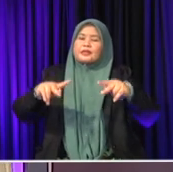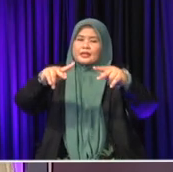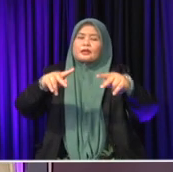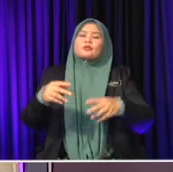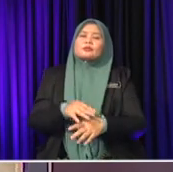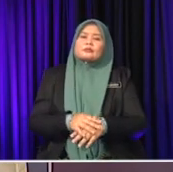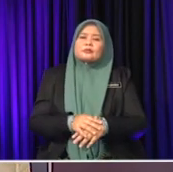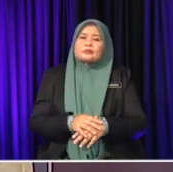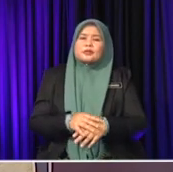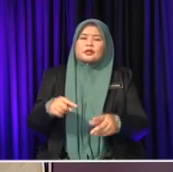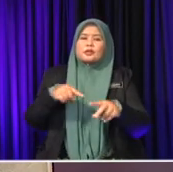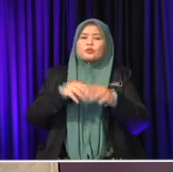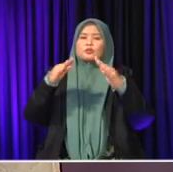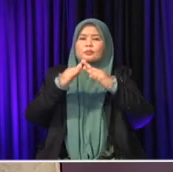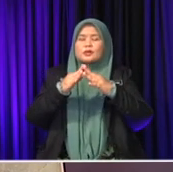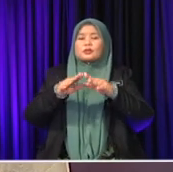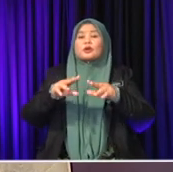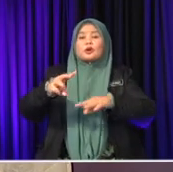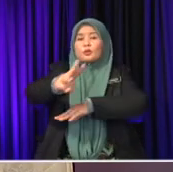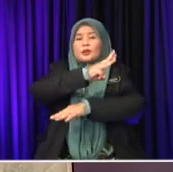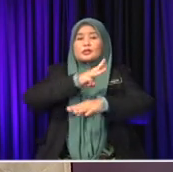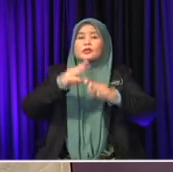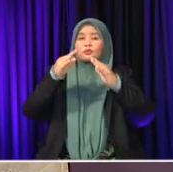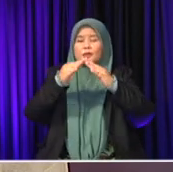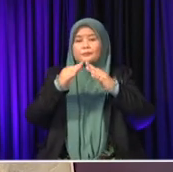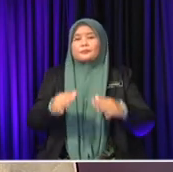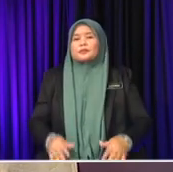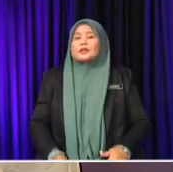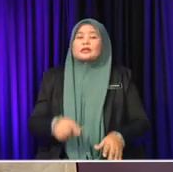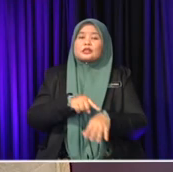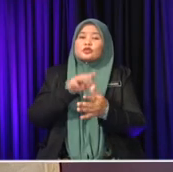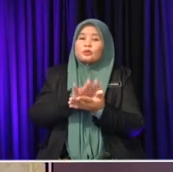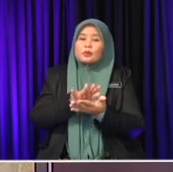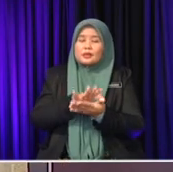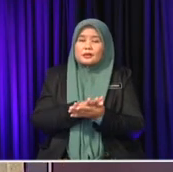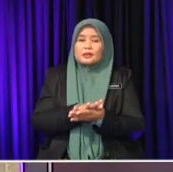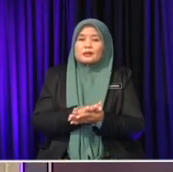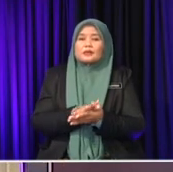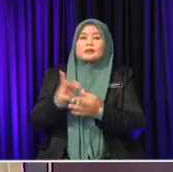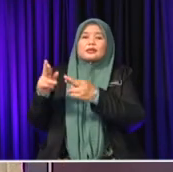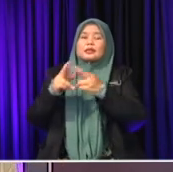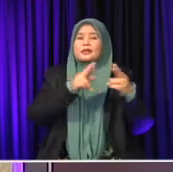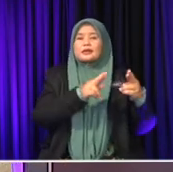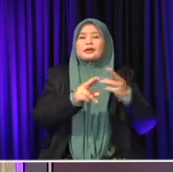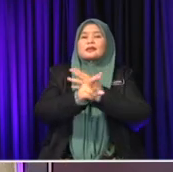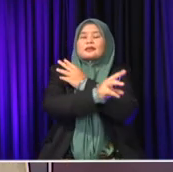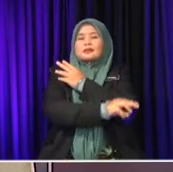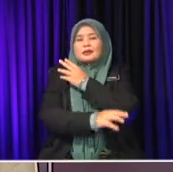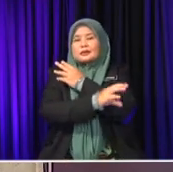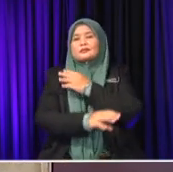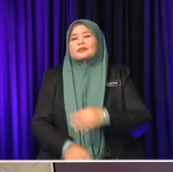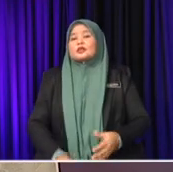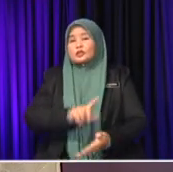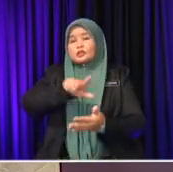rumah atau di kawasan perumahan di sekolah di daerah di negeri dan di negara